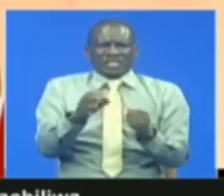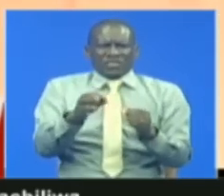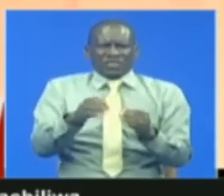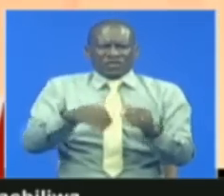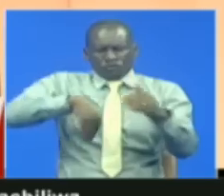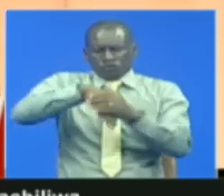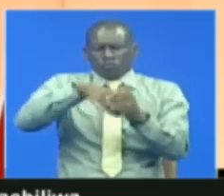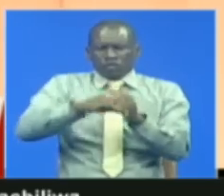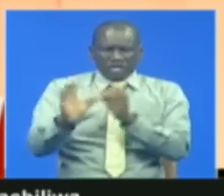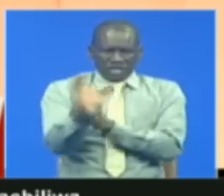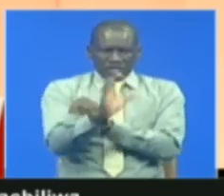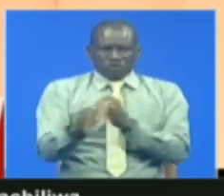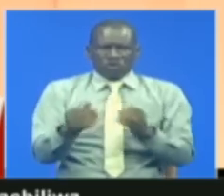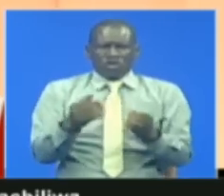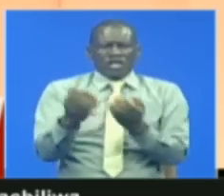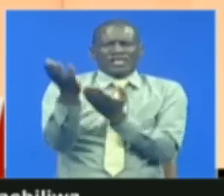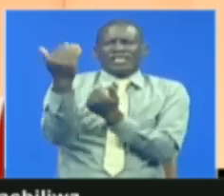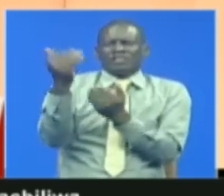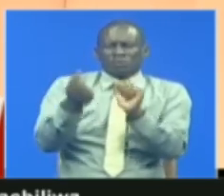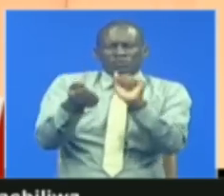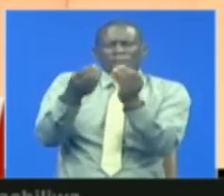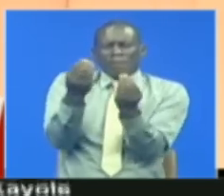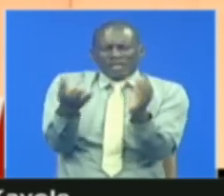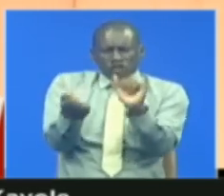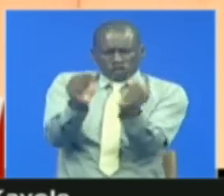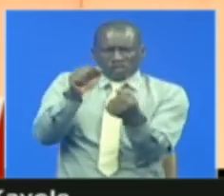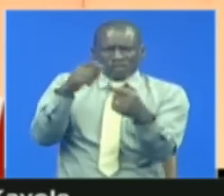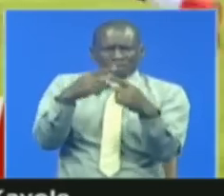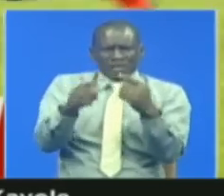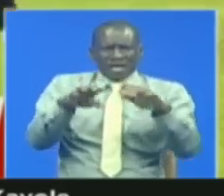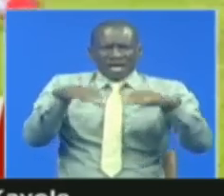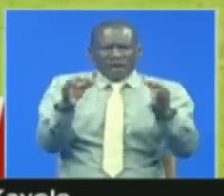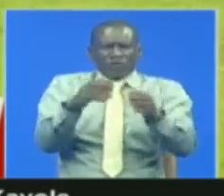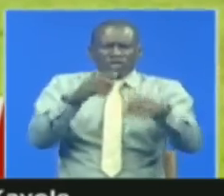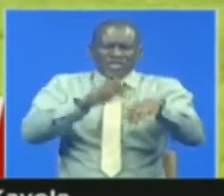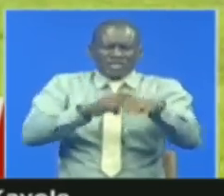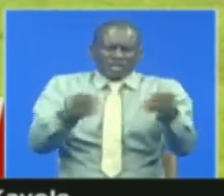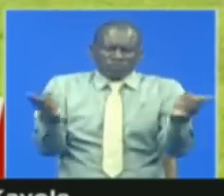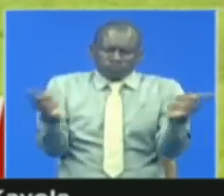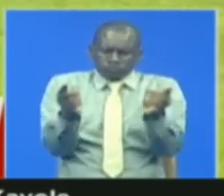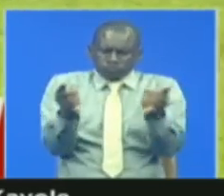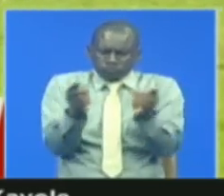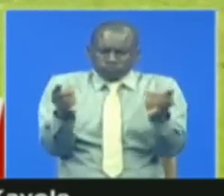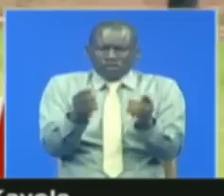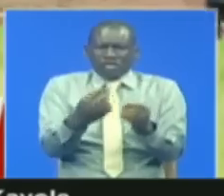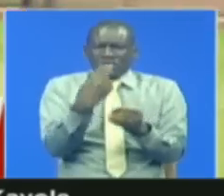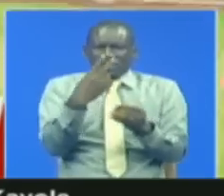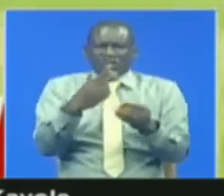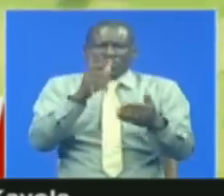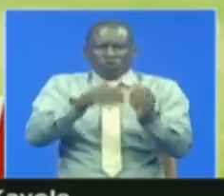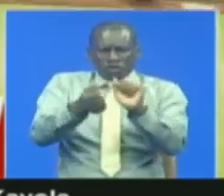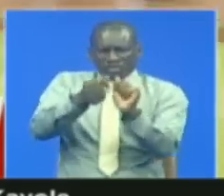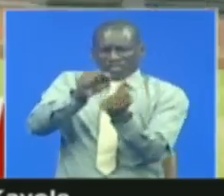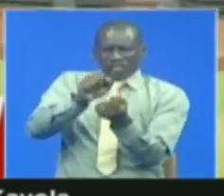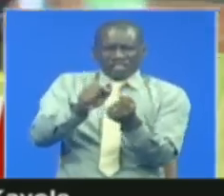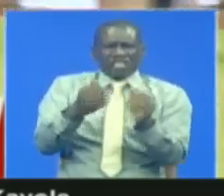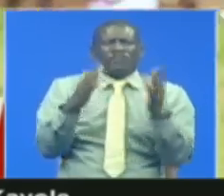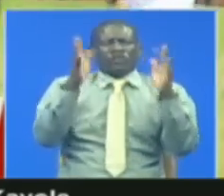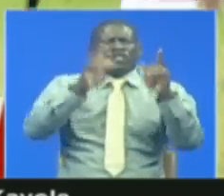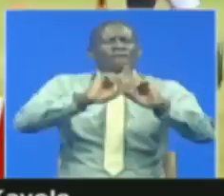soka nchini, kunatarajiwa mabadiliko mengi, lakini kadiri muda unavyoyoyoma, inaonekana kinachobadilika ni misitu,